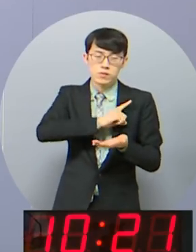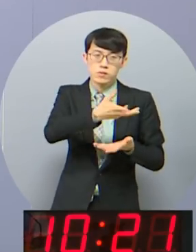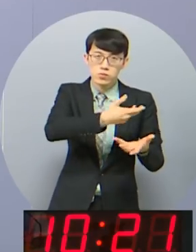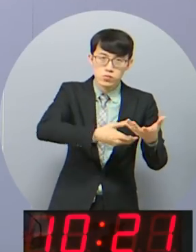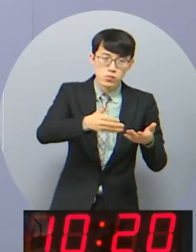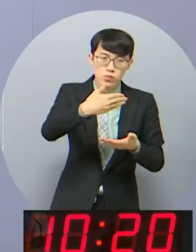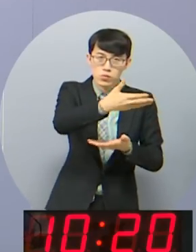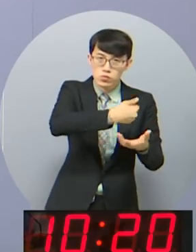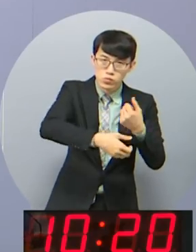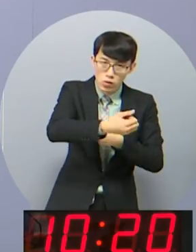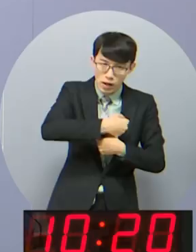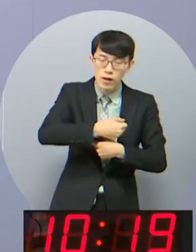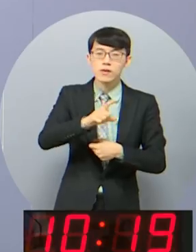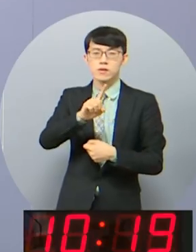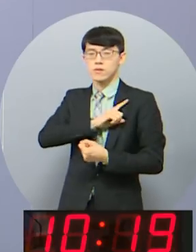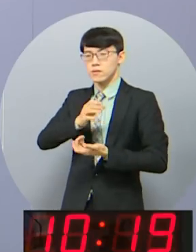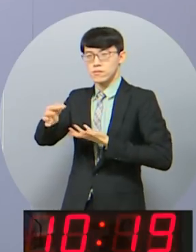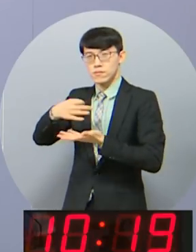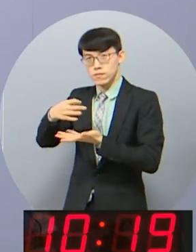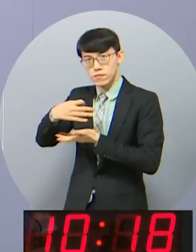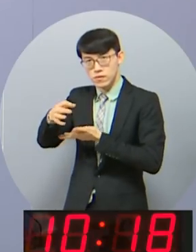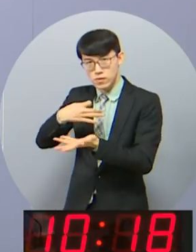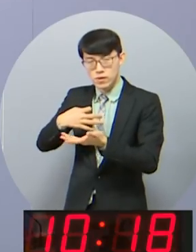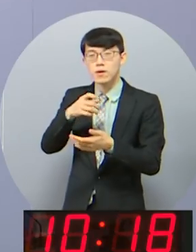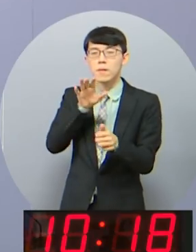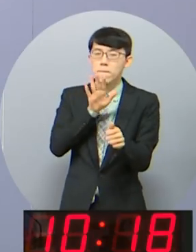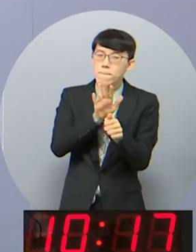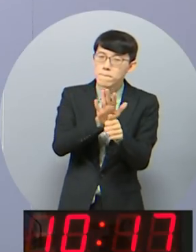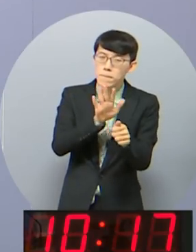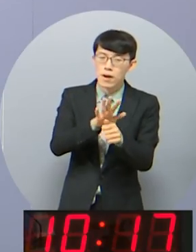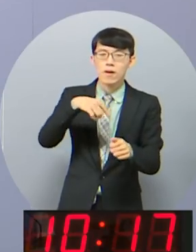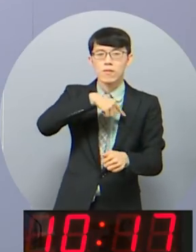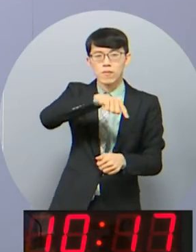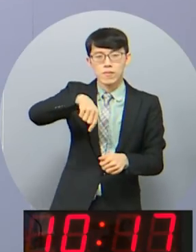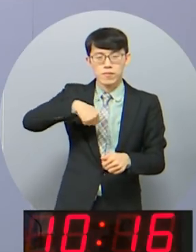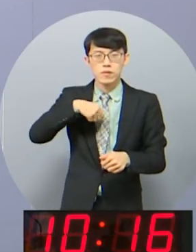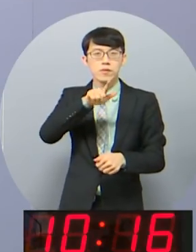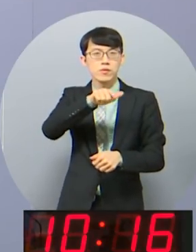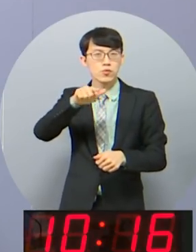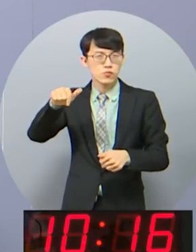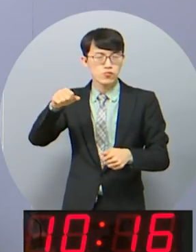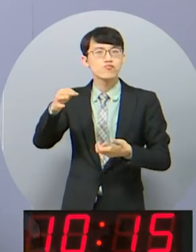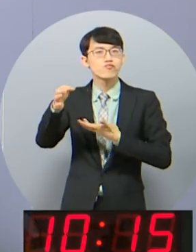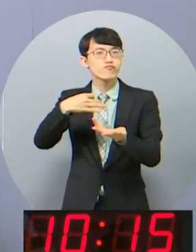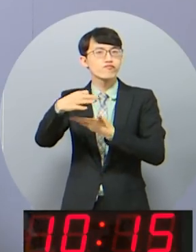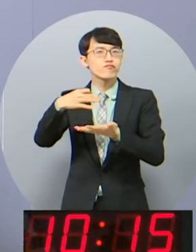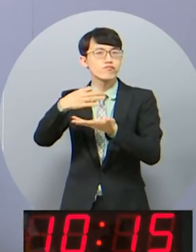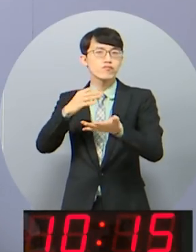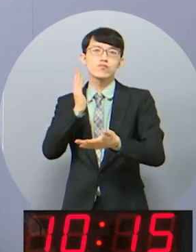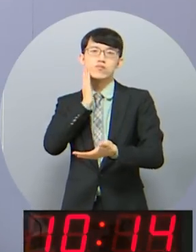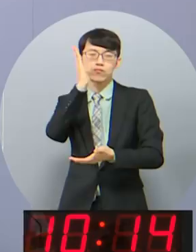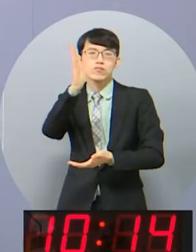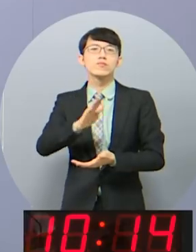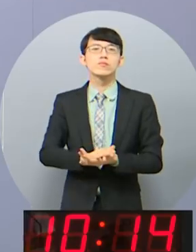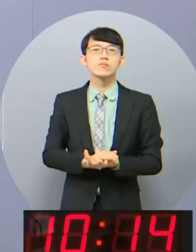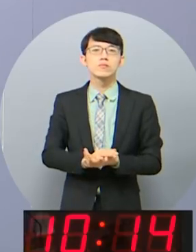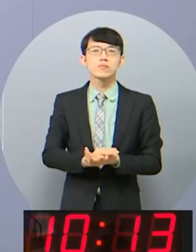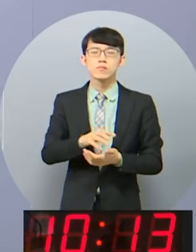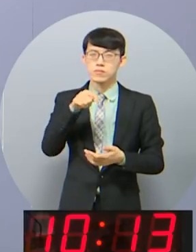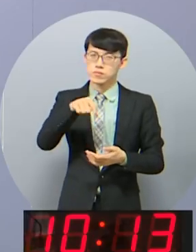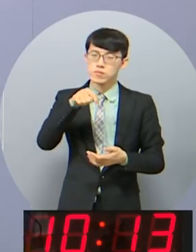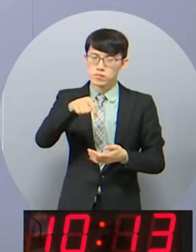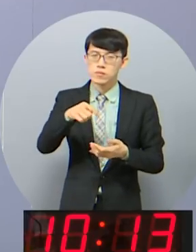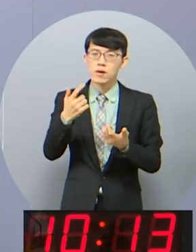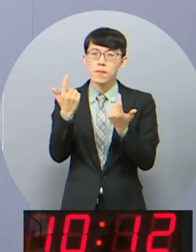多，咱的产业会在愈来愈会畅销，所以啊，这个产业啊，一定爱伫个北海